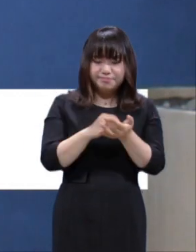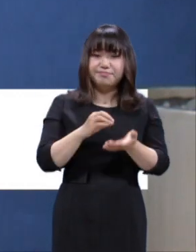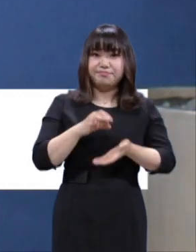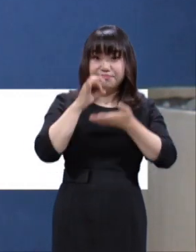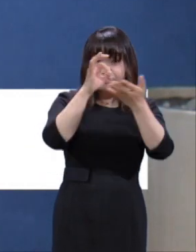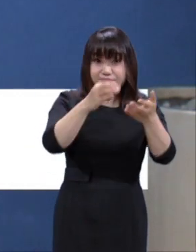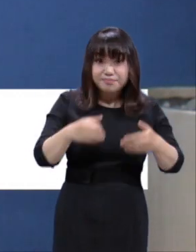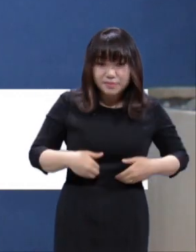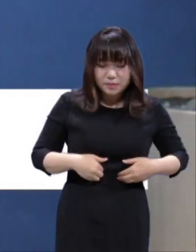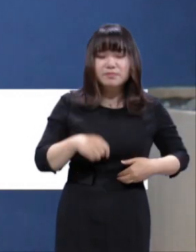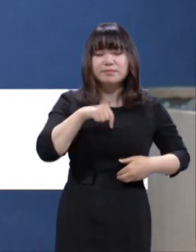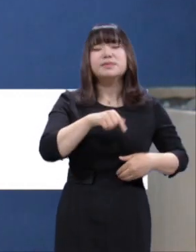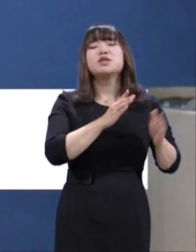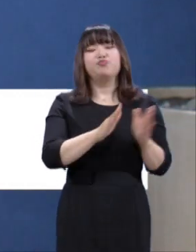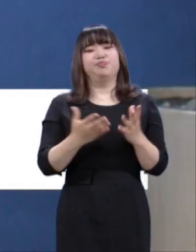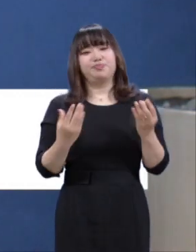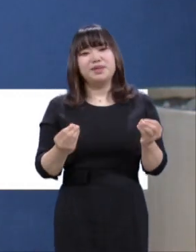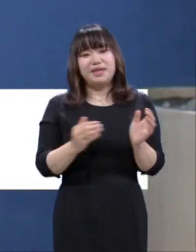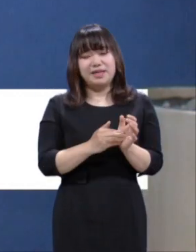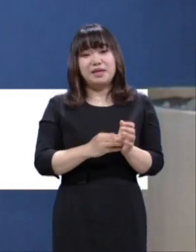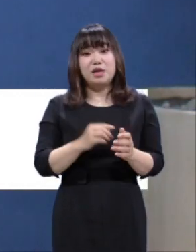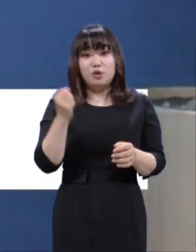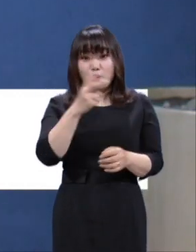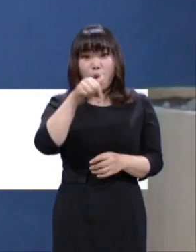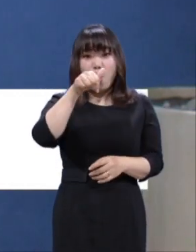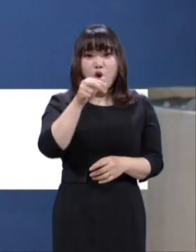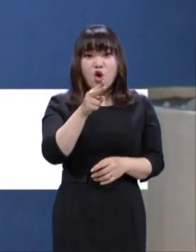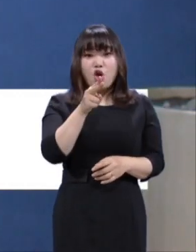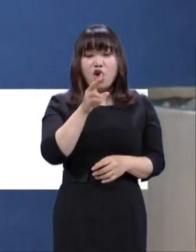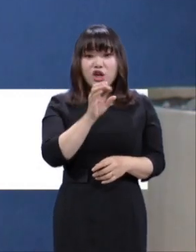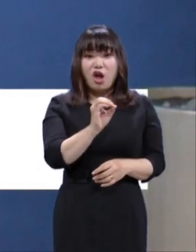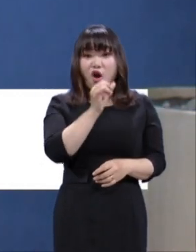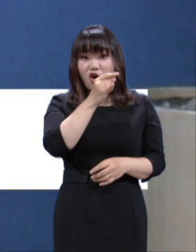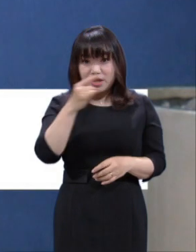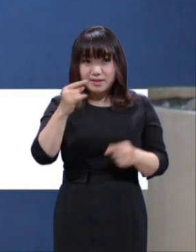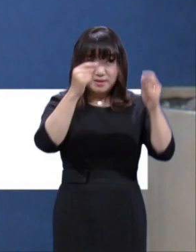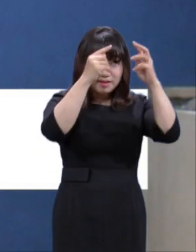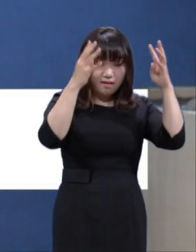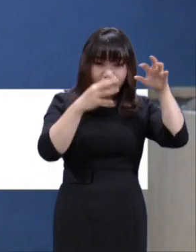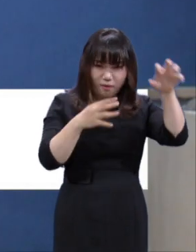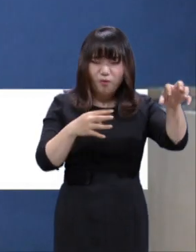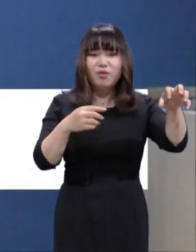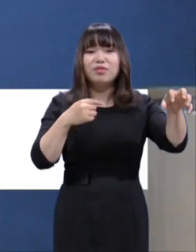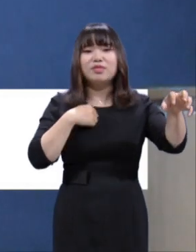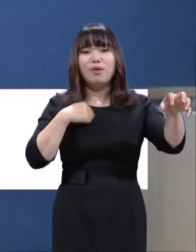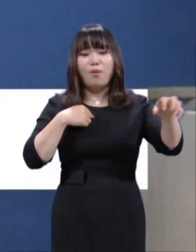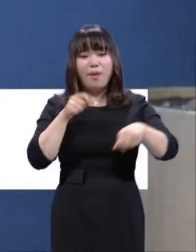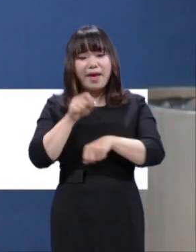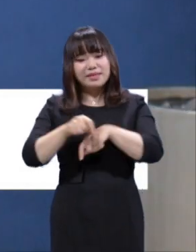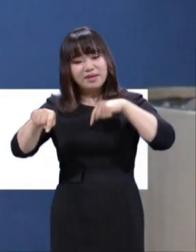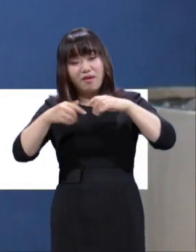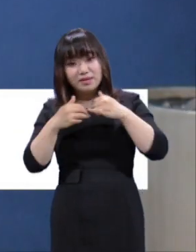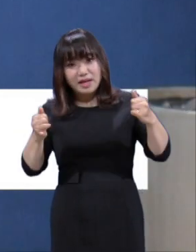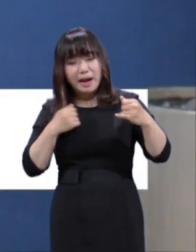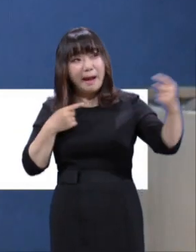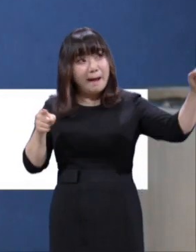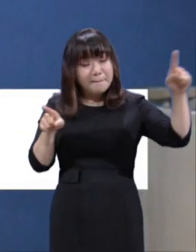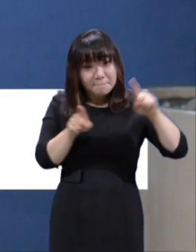경희대 법인 측과 이 행정을 담당하는 구 간에 경희대의